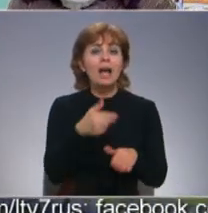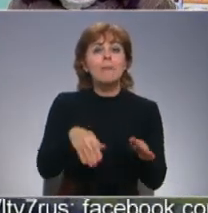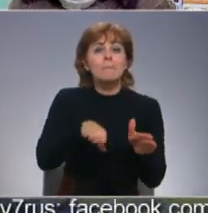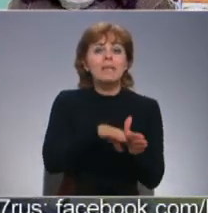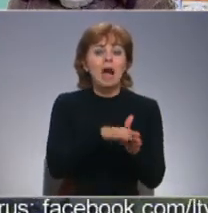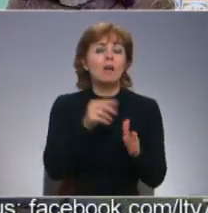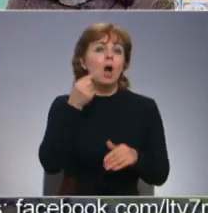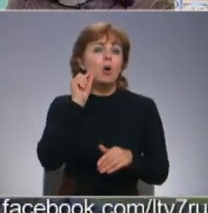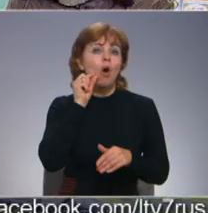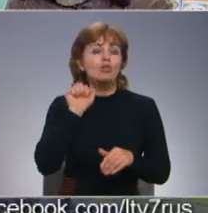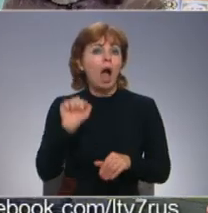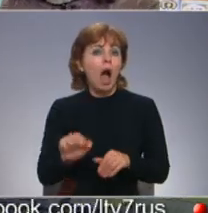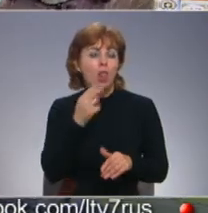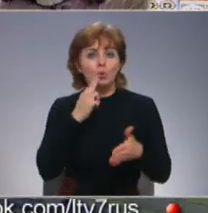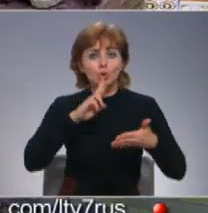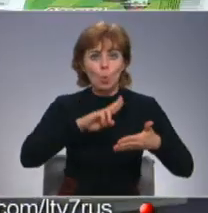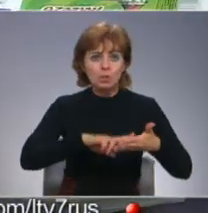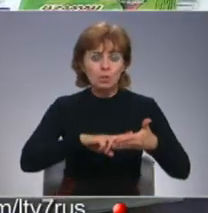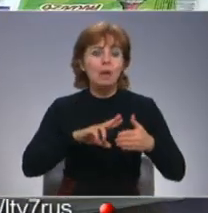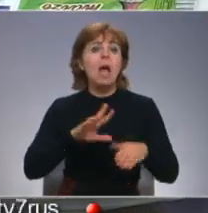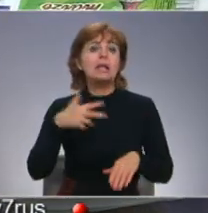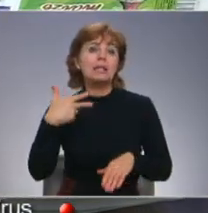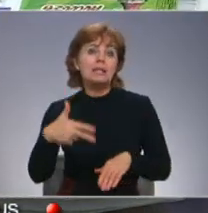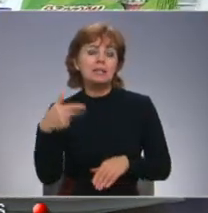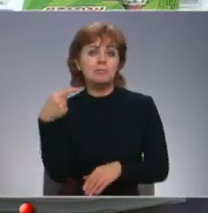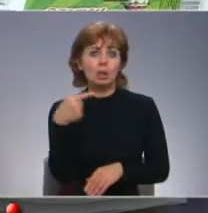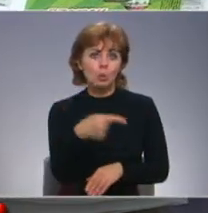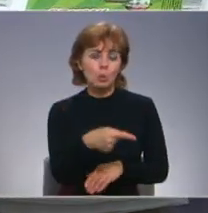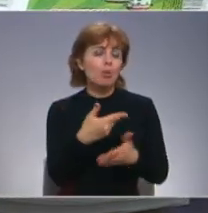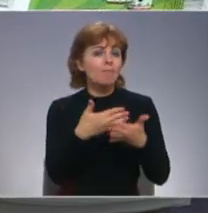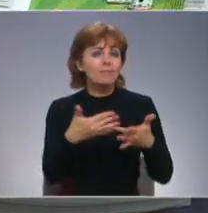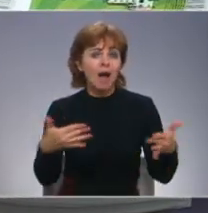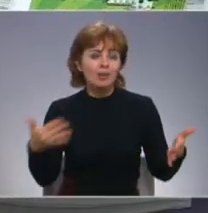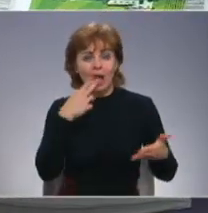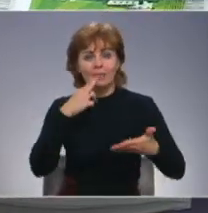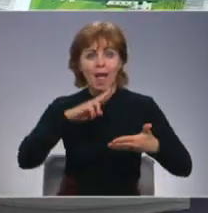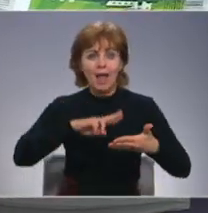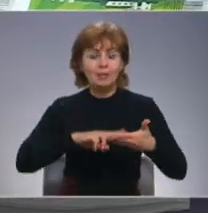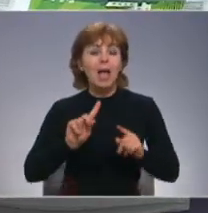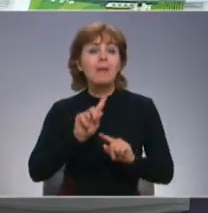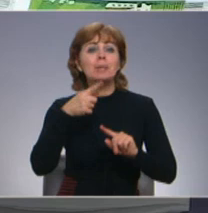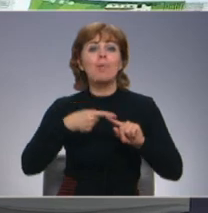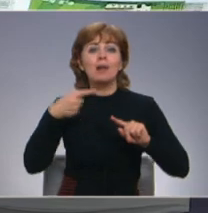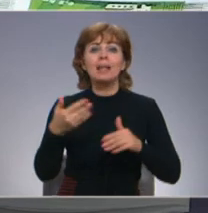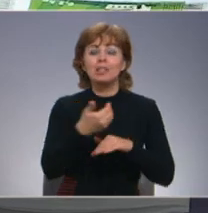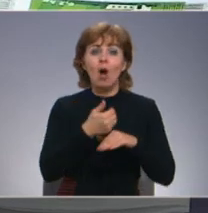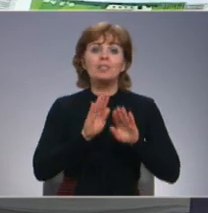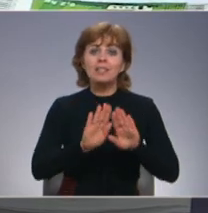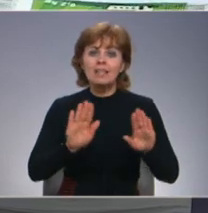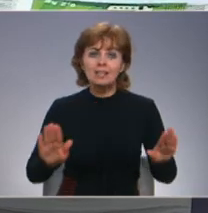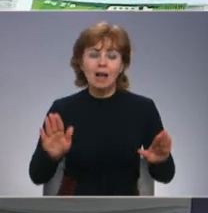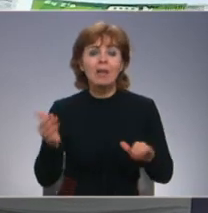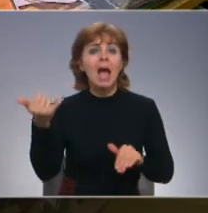arī konfekšanālus uzlīmes, un kopā tajā ir ap 30 tūkstošiem dažādu etiķešu. Pirmoreiz kolekcija izstādīta